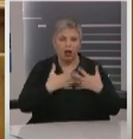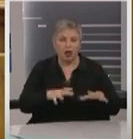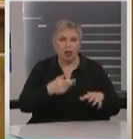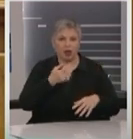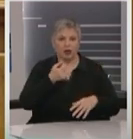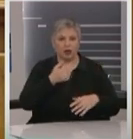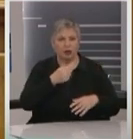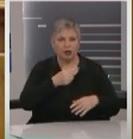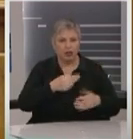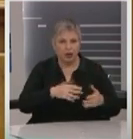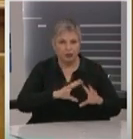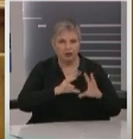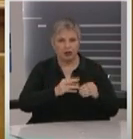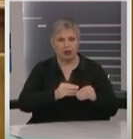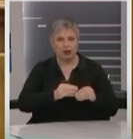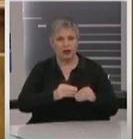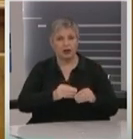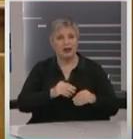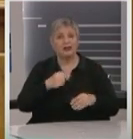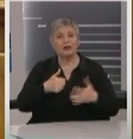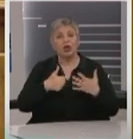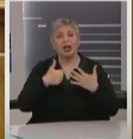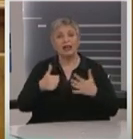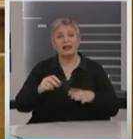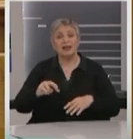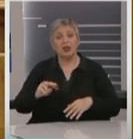χειρότερα 6 δισεκατομμύρια ευρώ